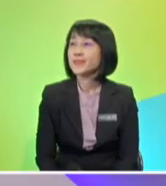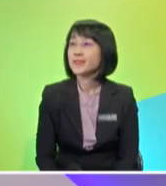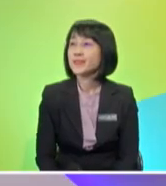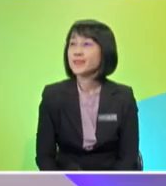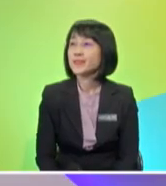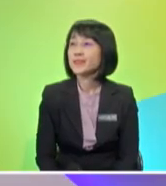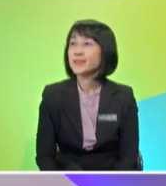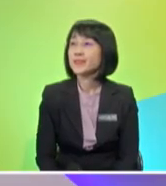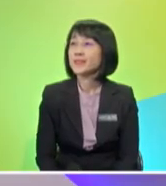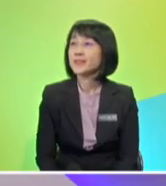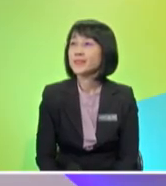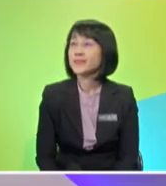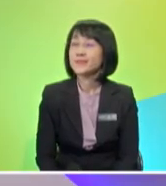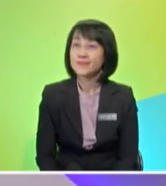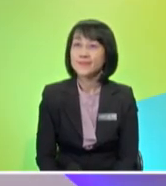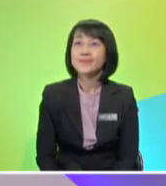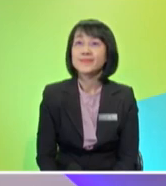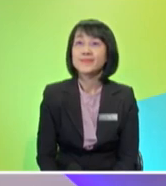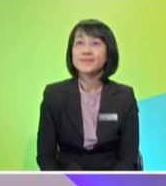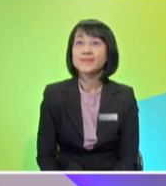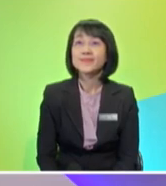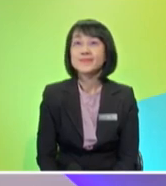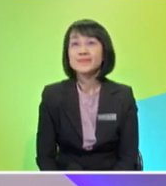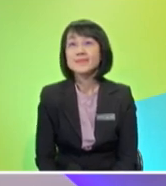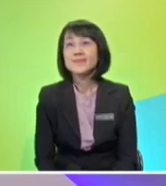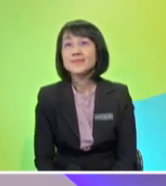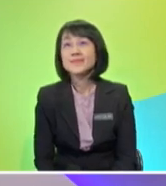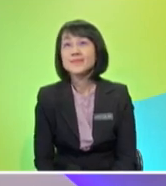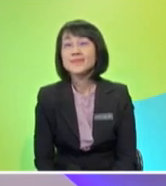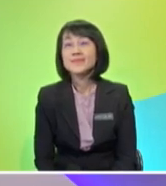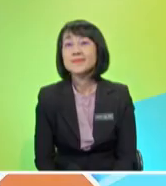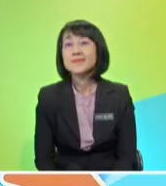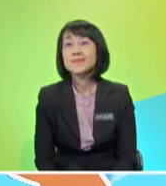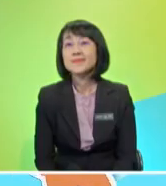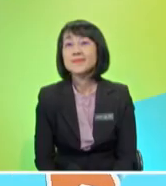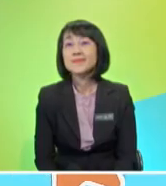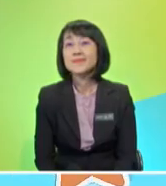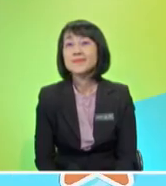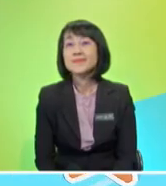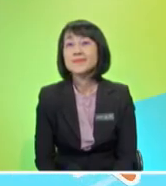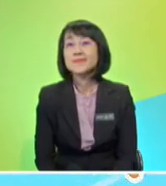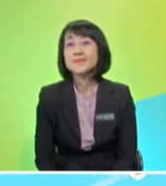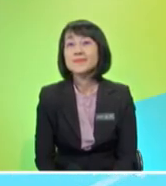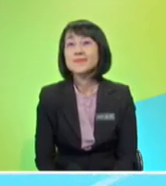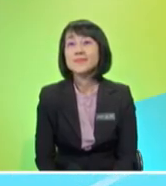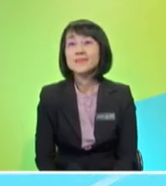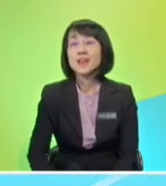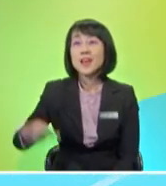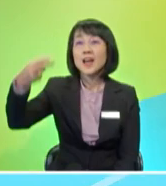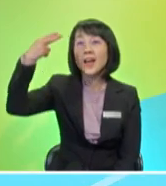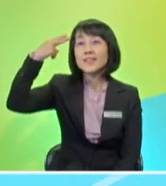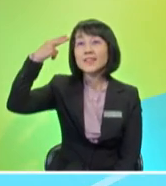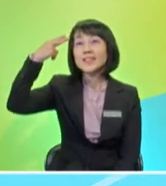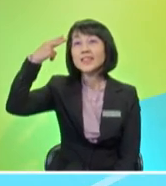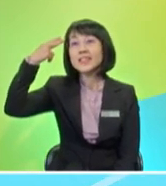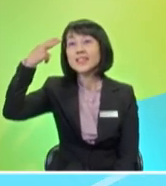yang memegang Lego berwarna biru? Boleh tak angkat tangan kat cikgu? Siapa? Hafi ya, adik Hafi. Okey, adik Hafi.